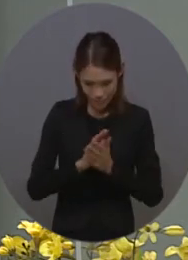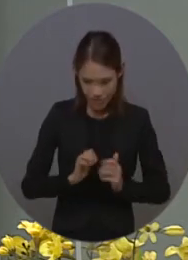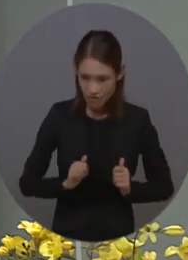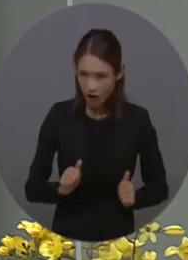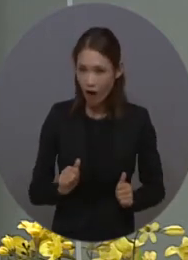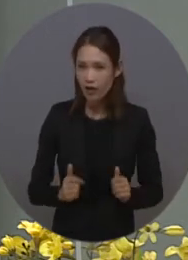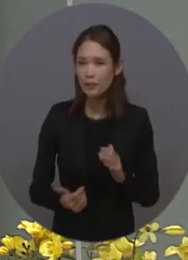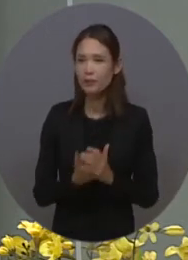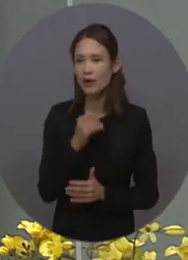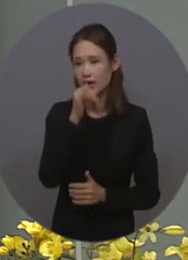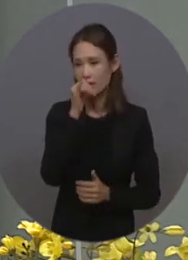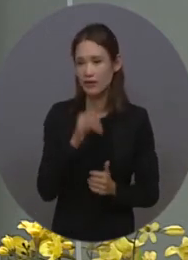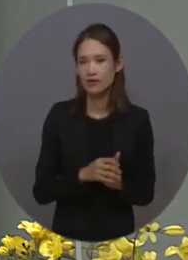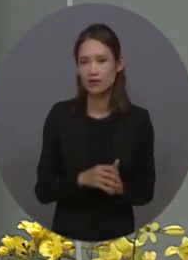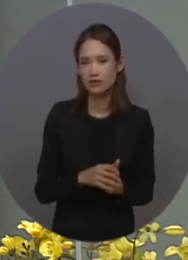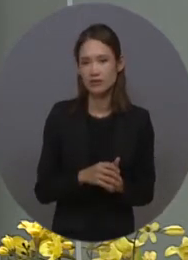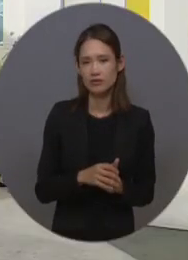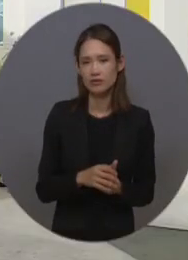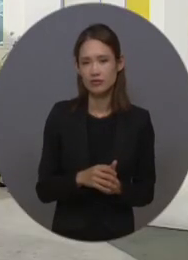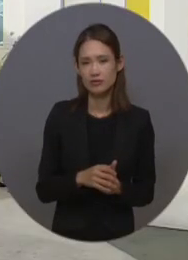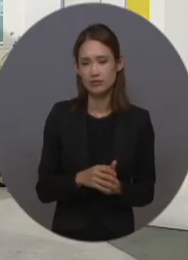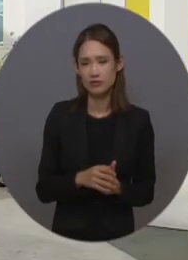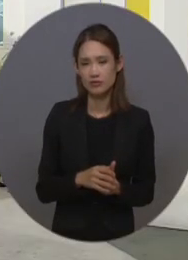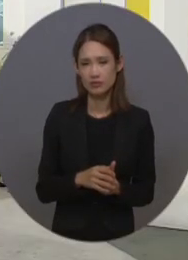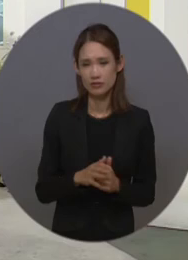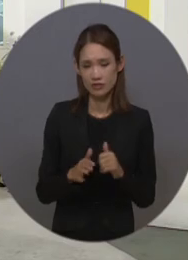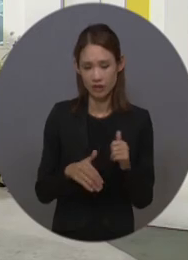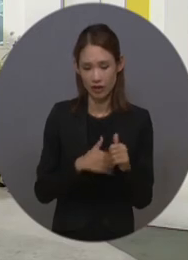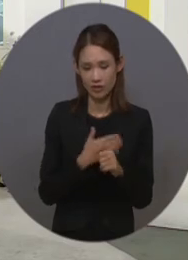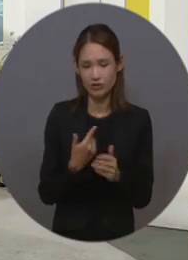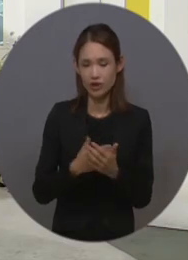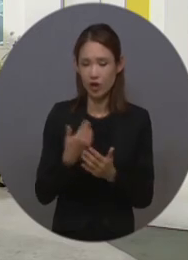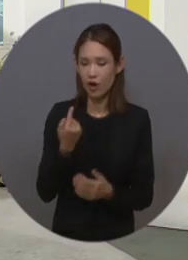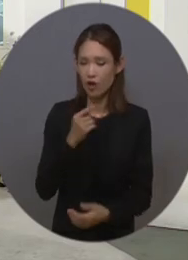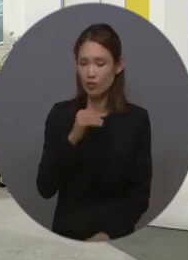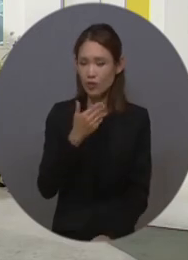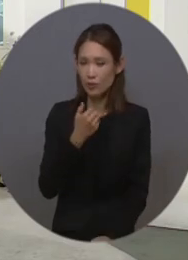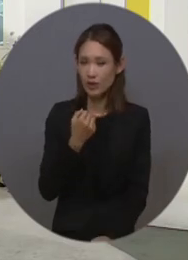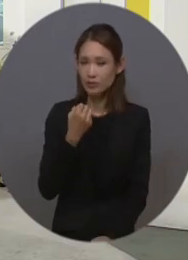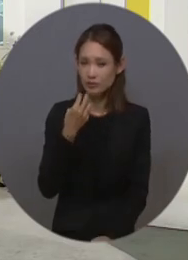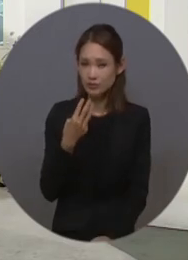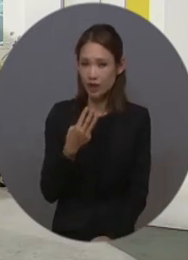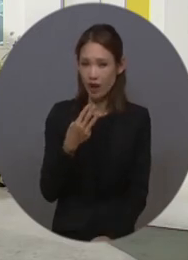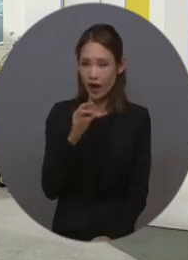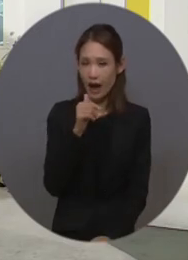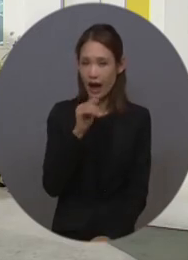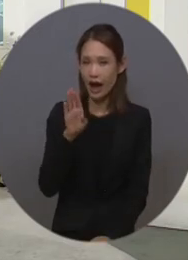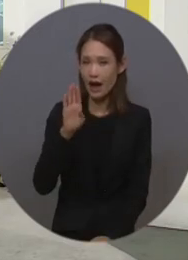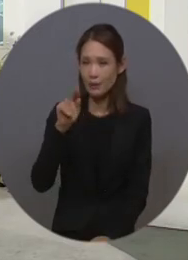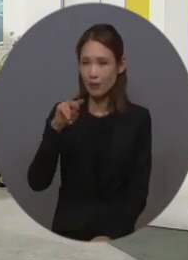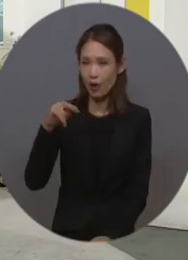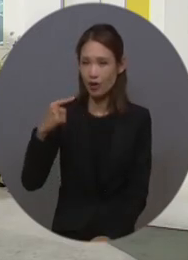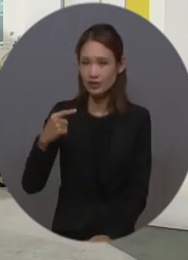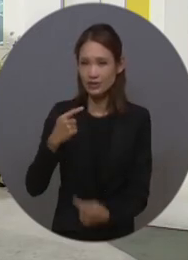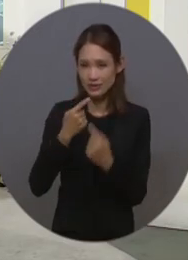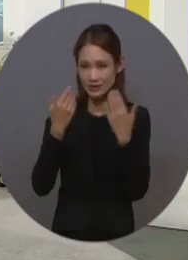같고 어떠셨어요? 네. 그 당시 그 83년도에 제가 이제 하버드 대학에 네. 케네디 스쿨이라는 데를 가서